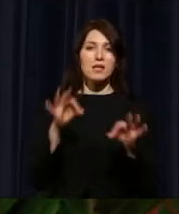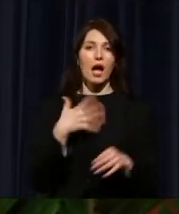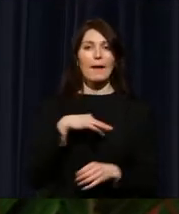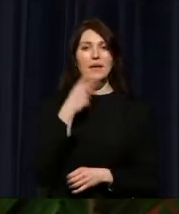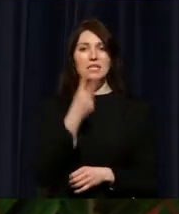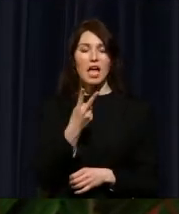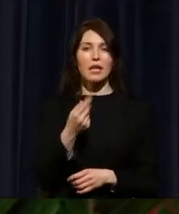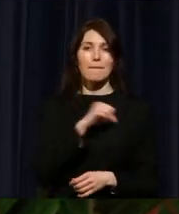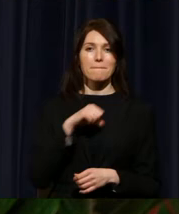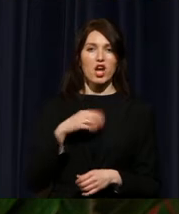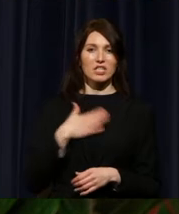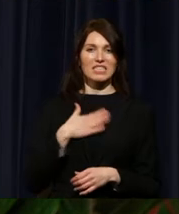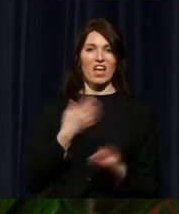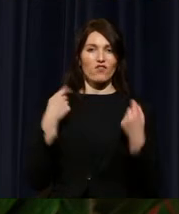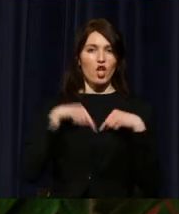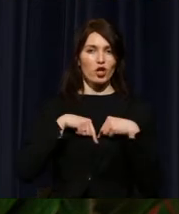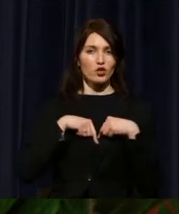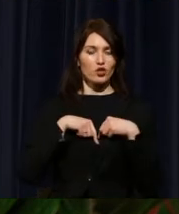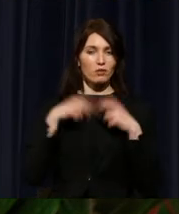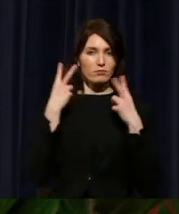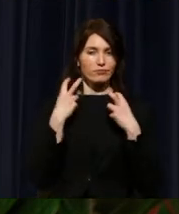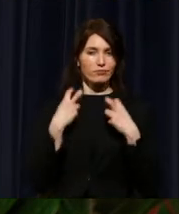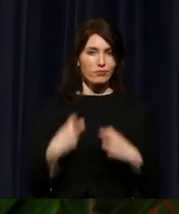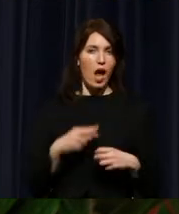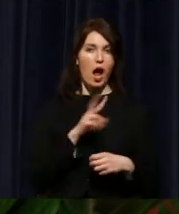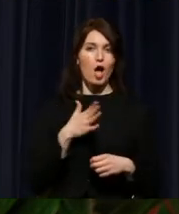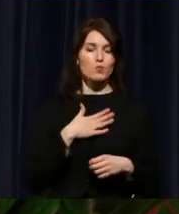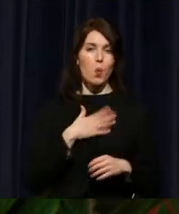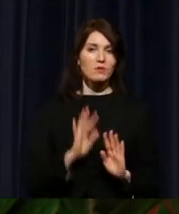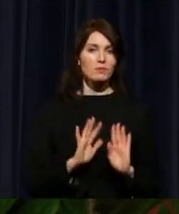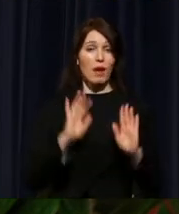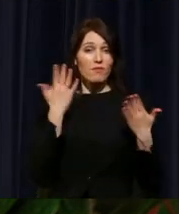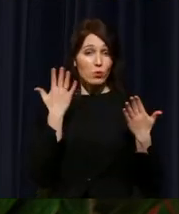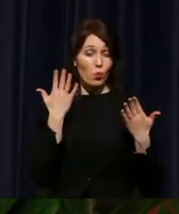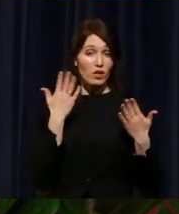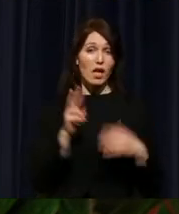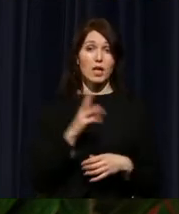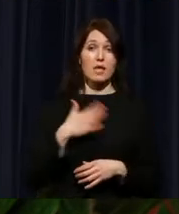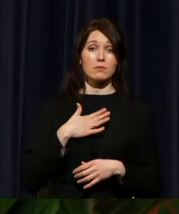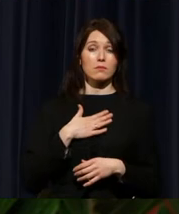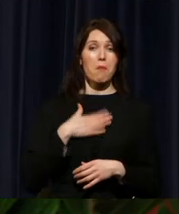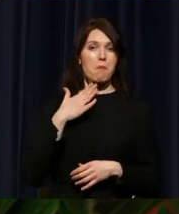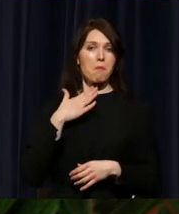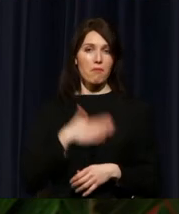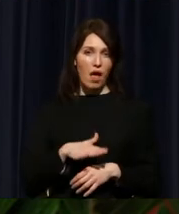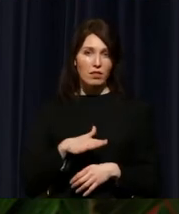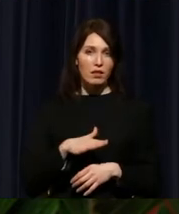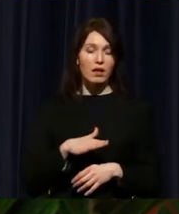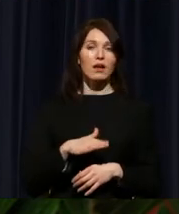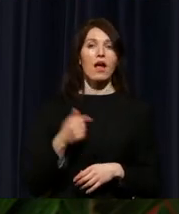skatāmies iekšiņā sev, ja es tāpēc saku. Tas, kas mums padodās, tas, kas mums patīk,